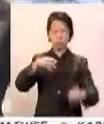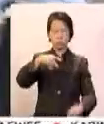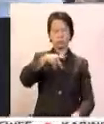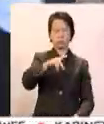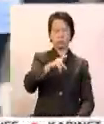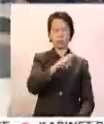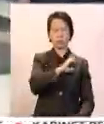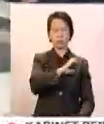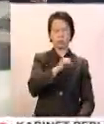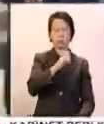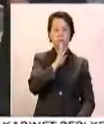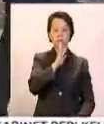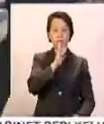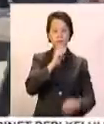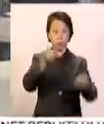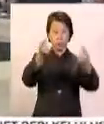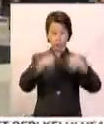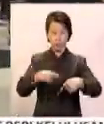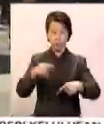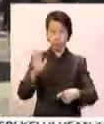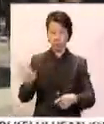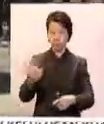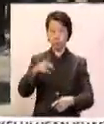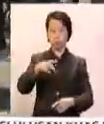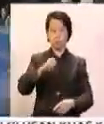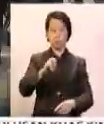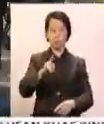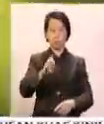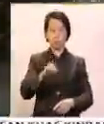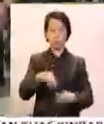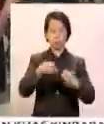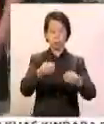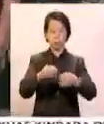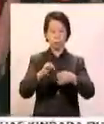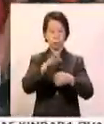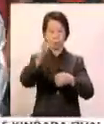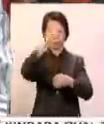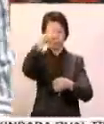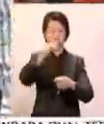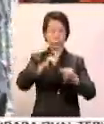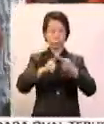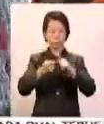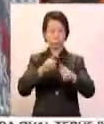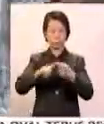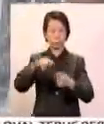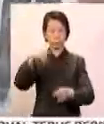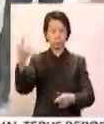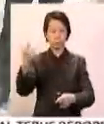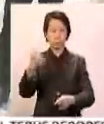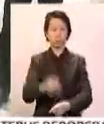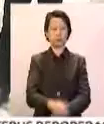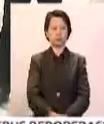Arifin berkata, kehadiran Patrick Ronaldinho mampu menyuntik semangat buat rakan-rakan yang lain.